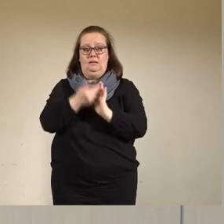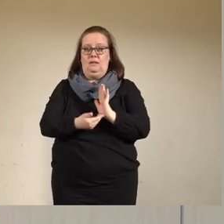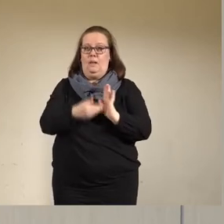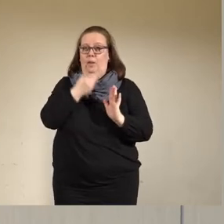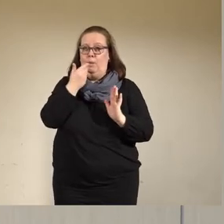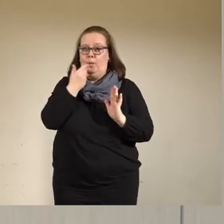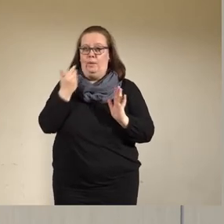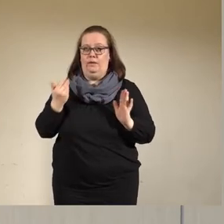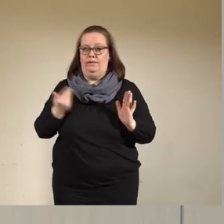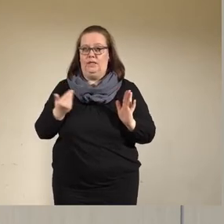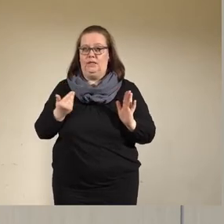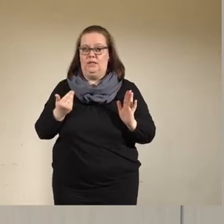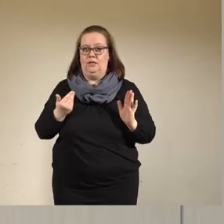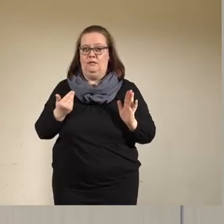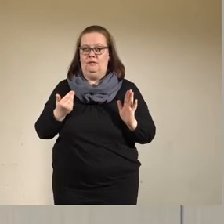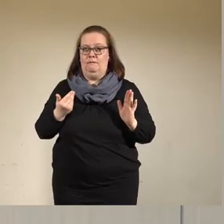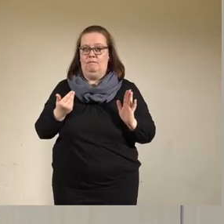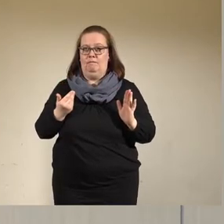habe, ist,